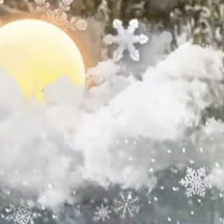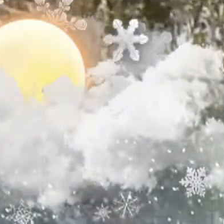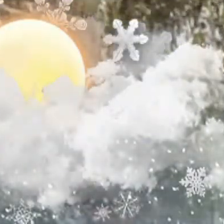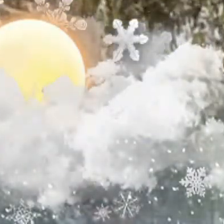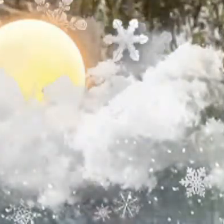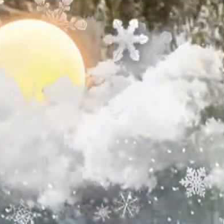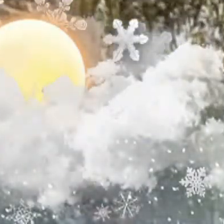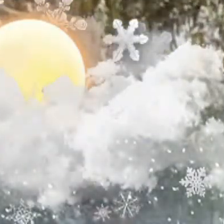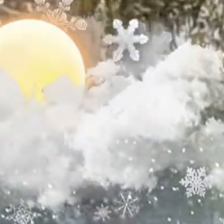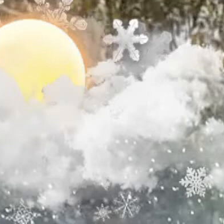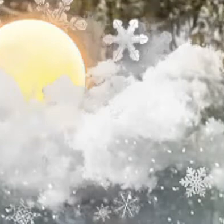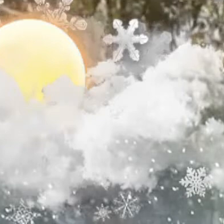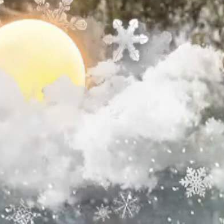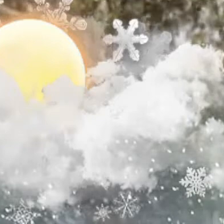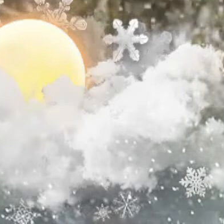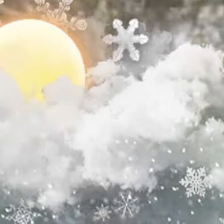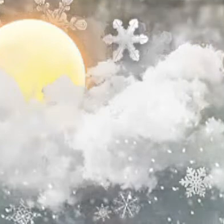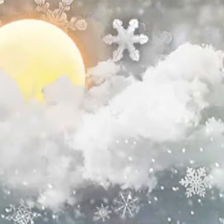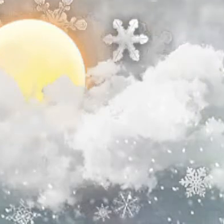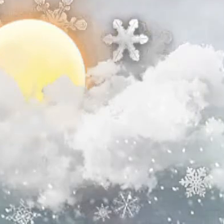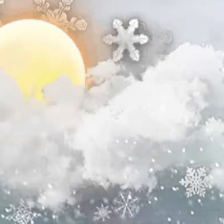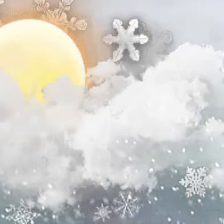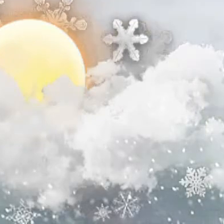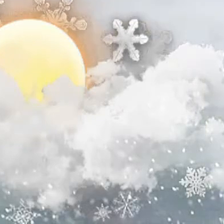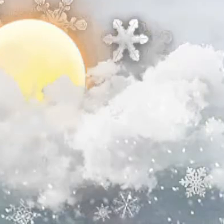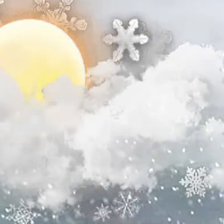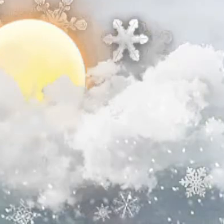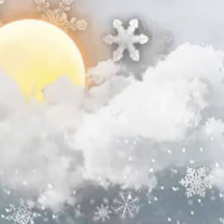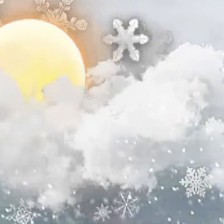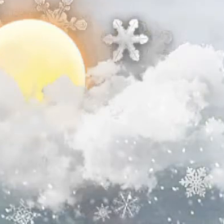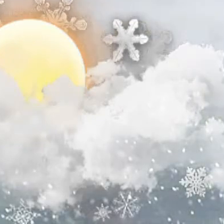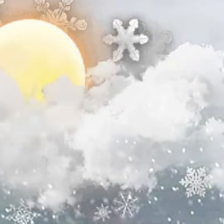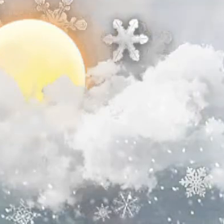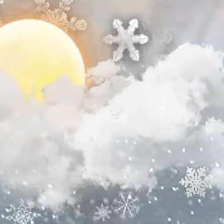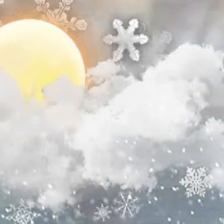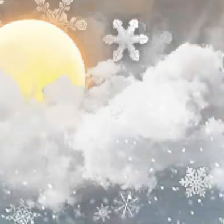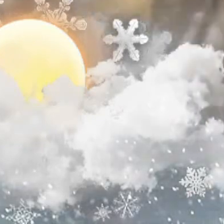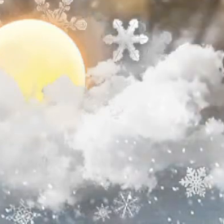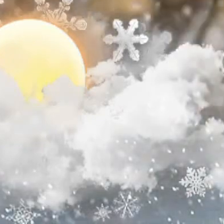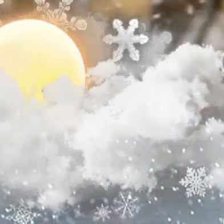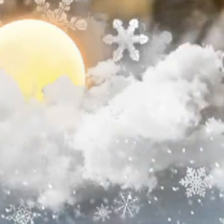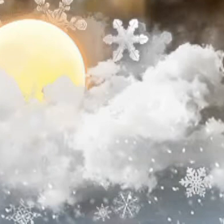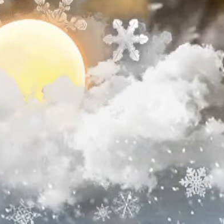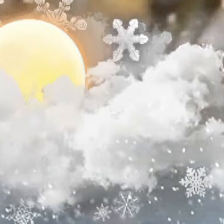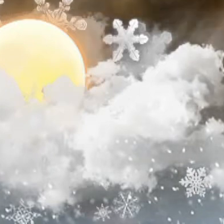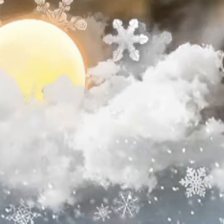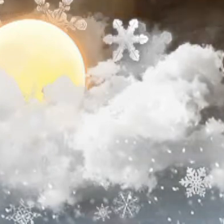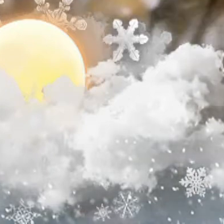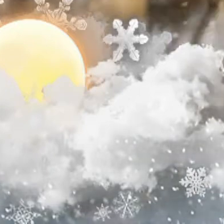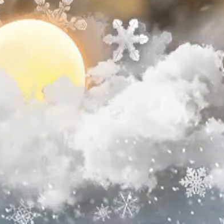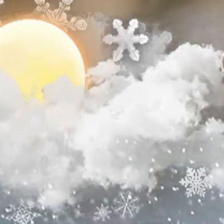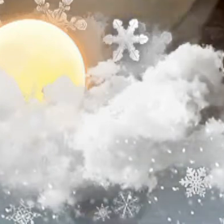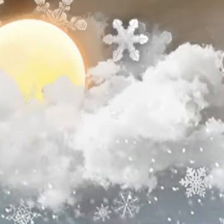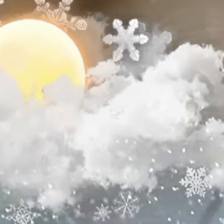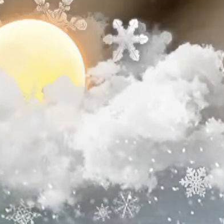градусов морозу раницей вечером и до минус 1 днем. Пераменная облачность, махчимый невеликий снег, ветер